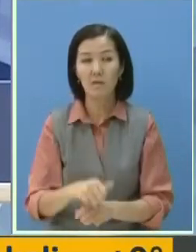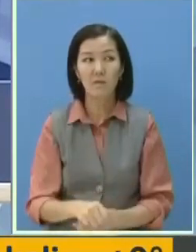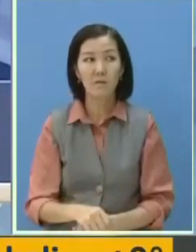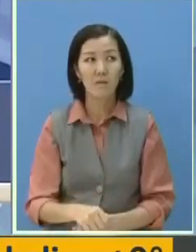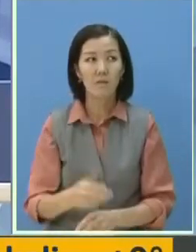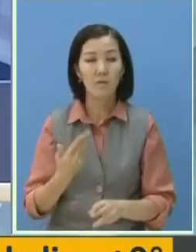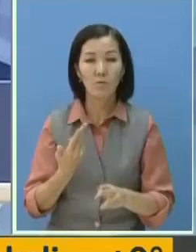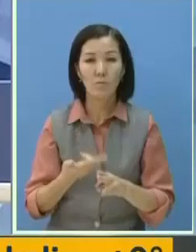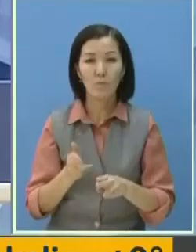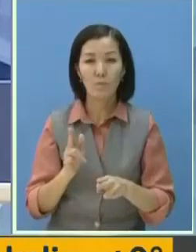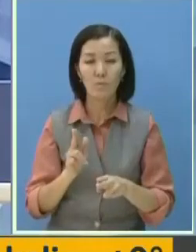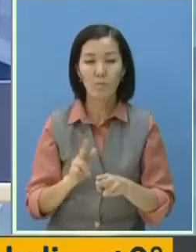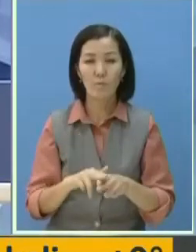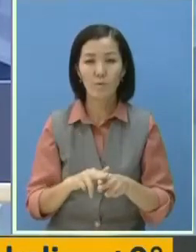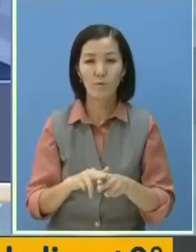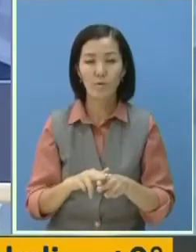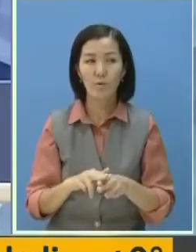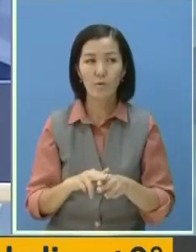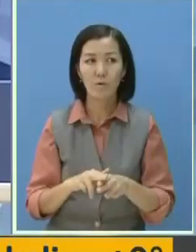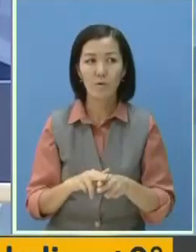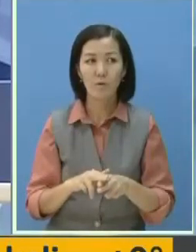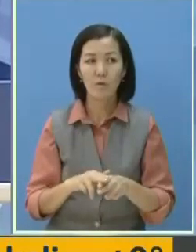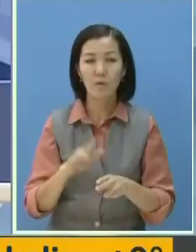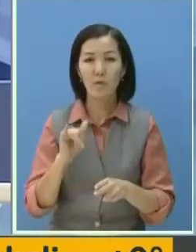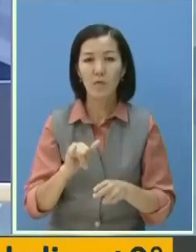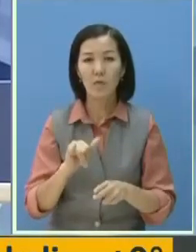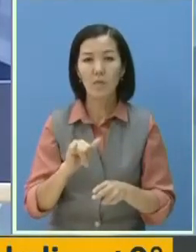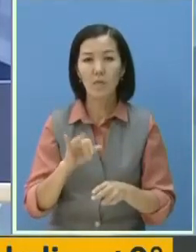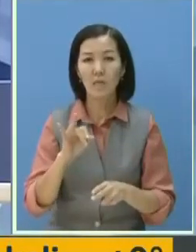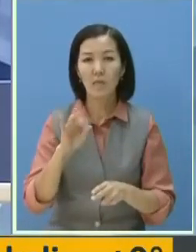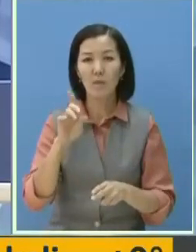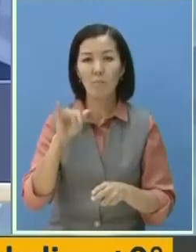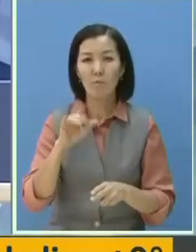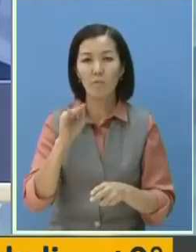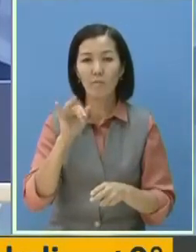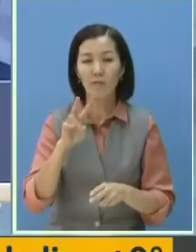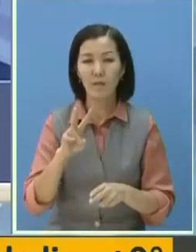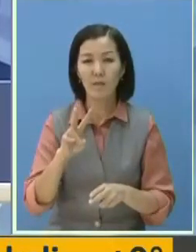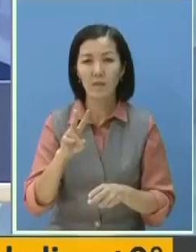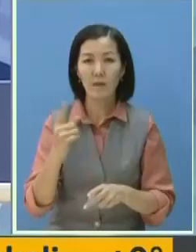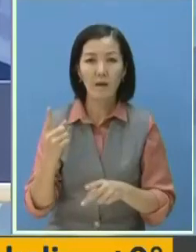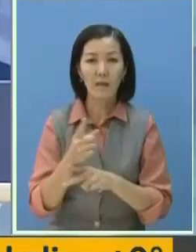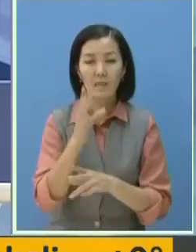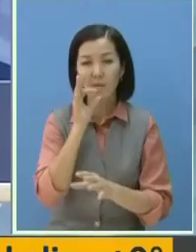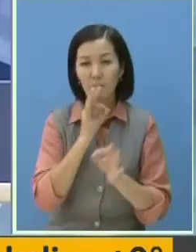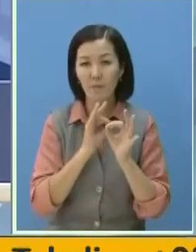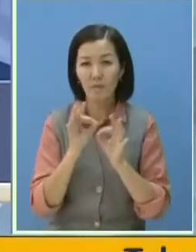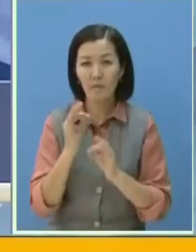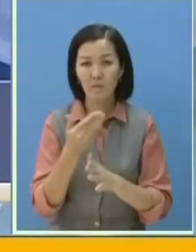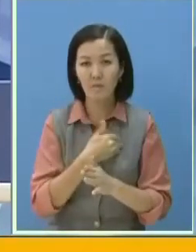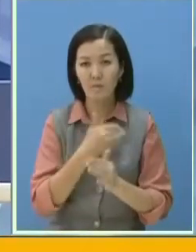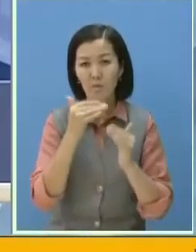очень грубые изменения в печени. То же самое бруфен, эндометацин. Даже один прием вызывает кровоизлияние слизистой